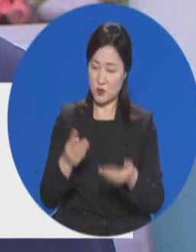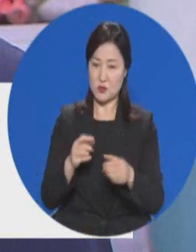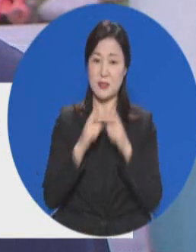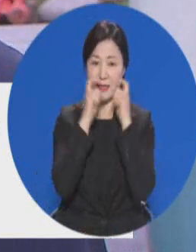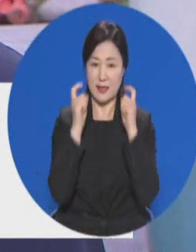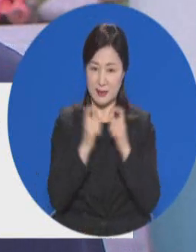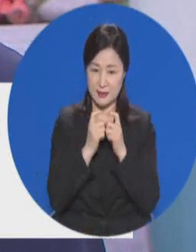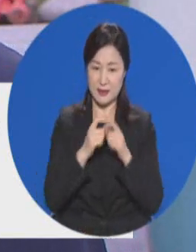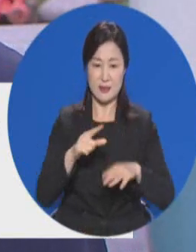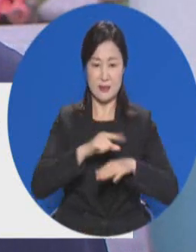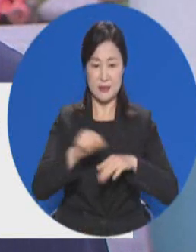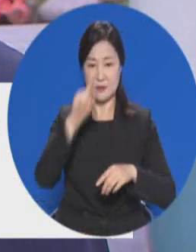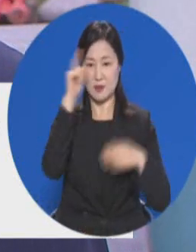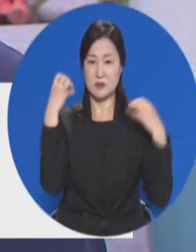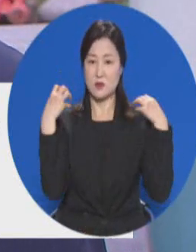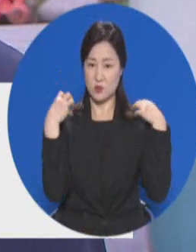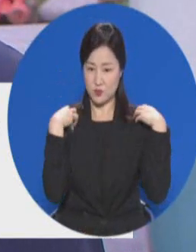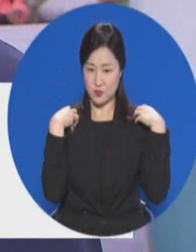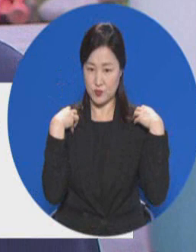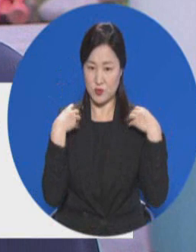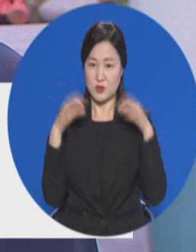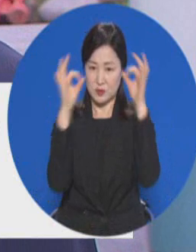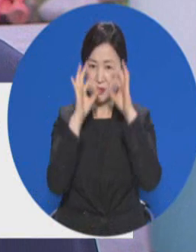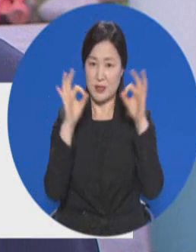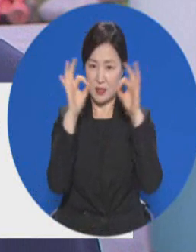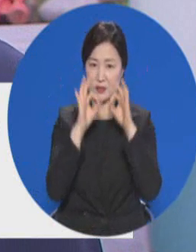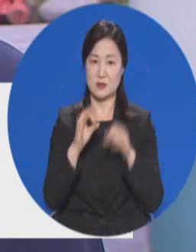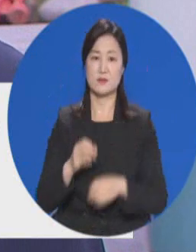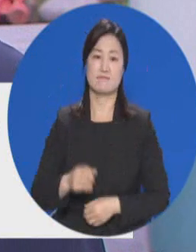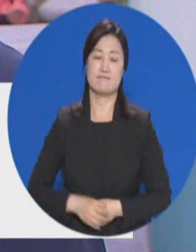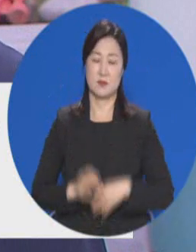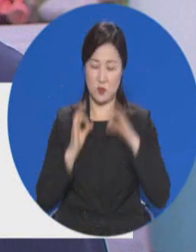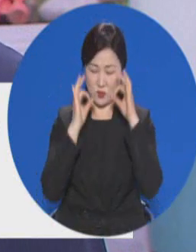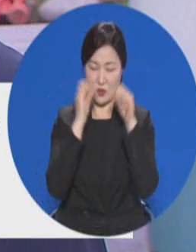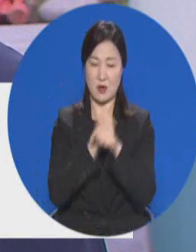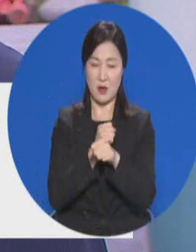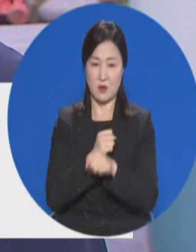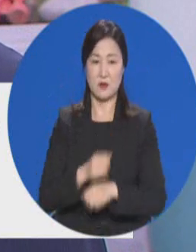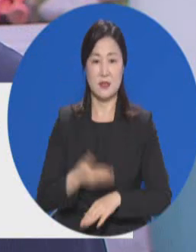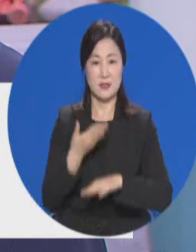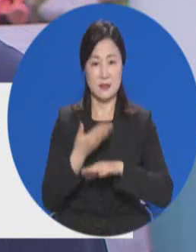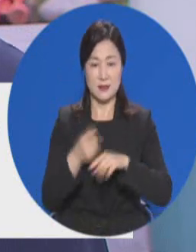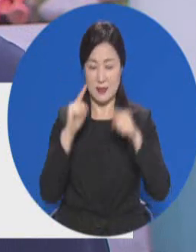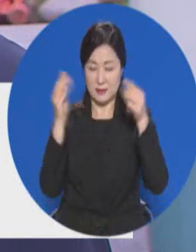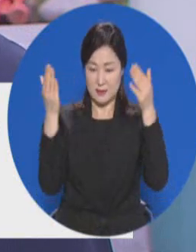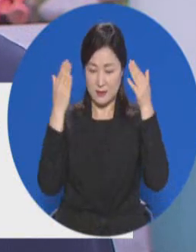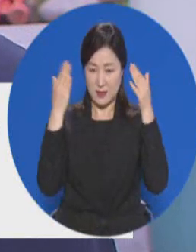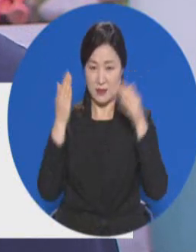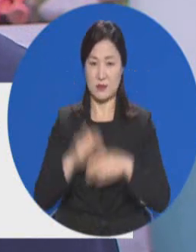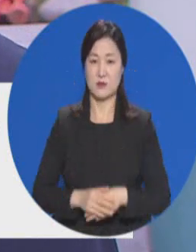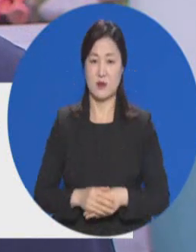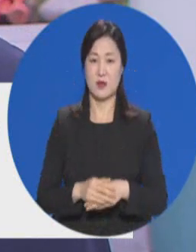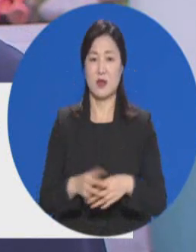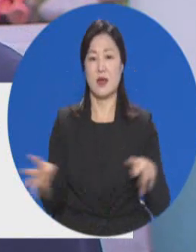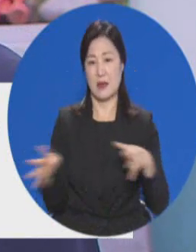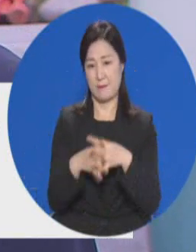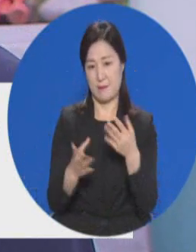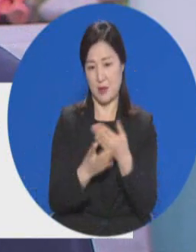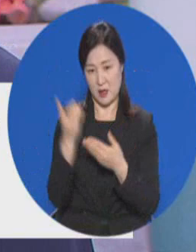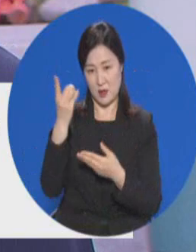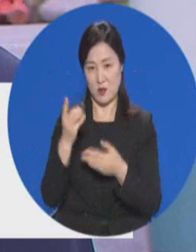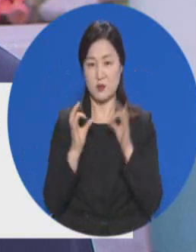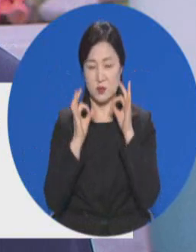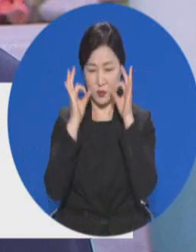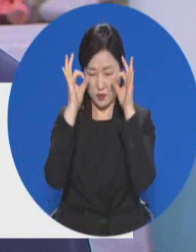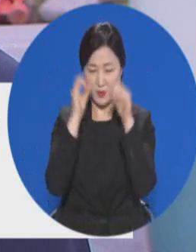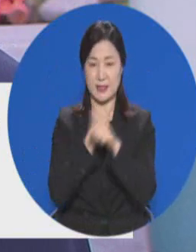할 개인이나 지방정부의 손길을 찾는 한편 다른 대학과 합병하는